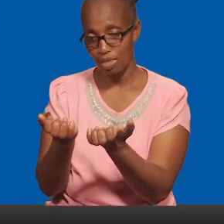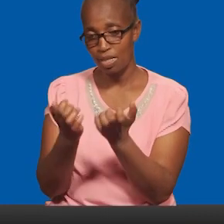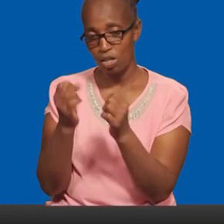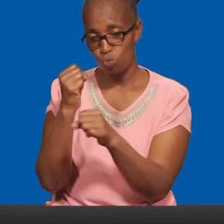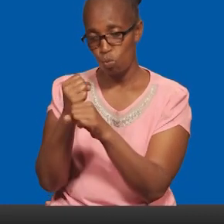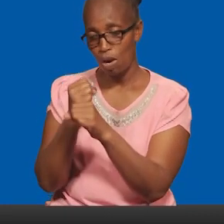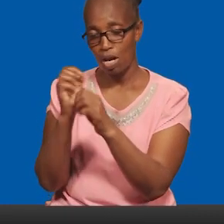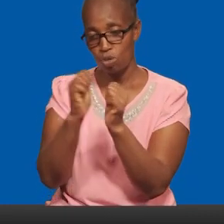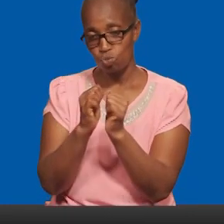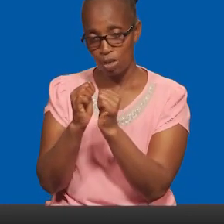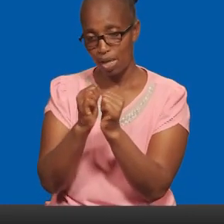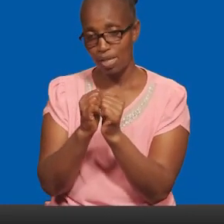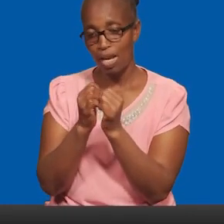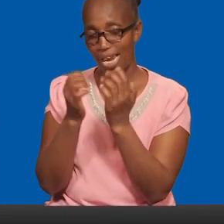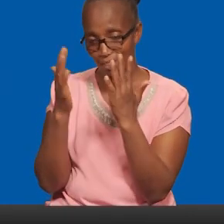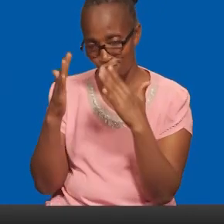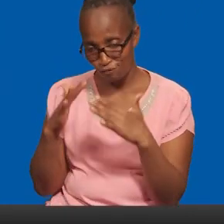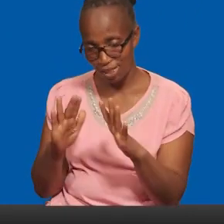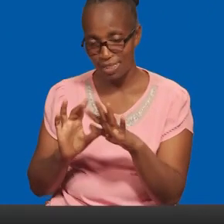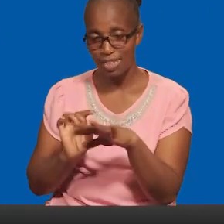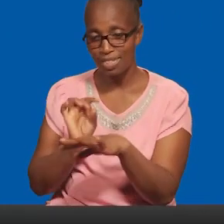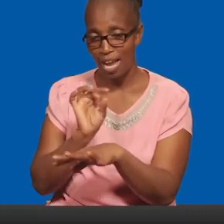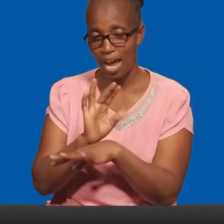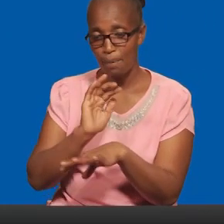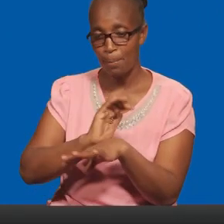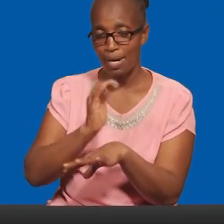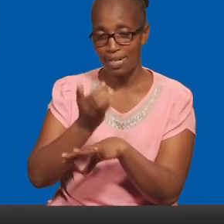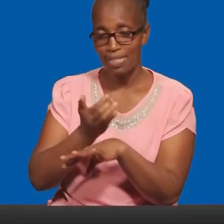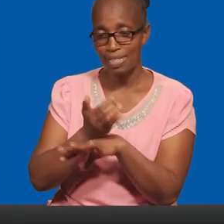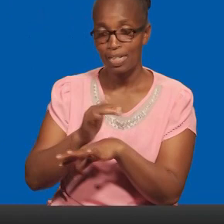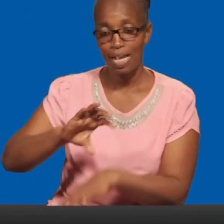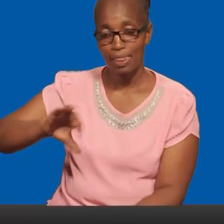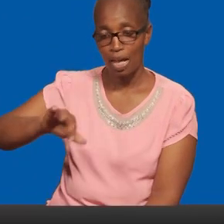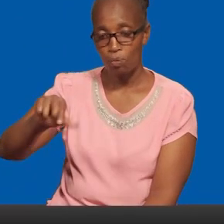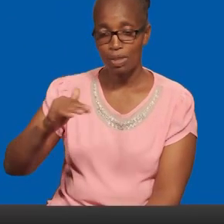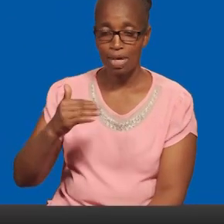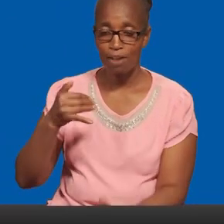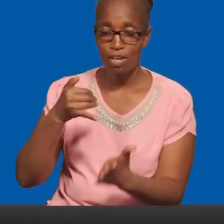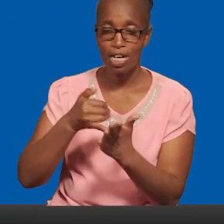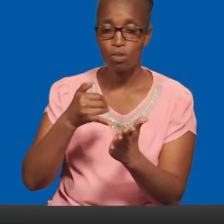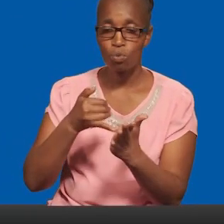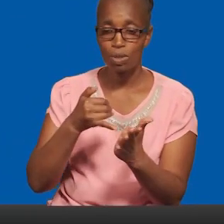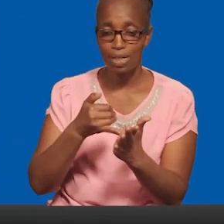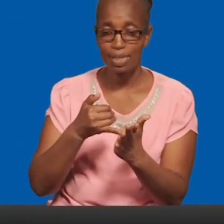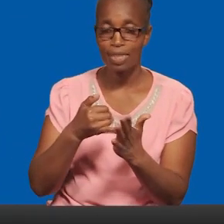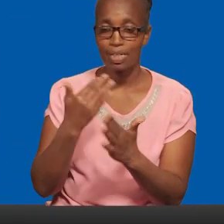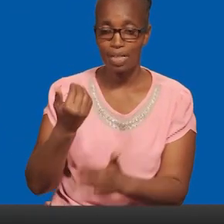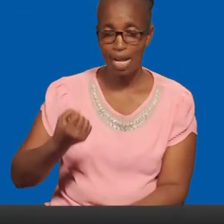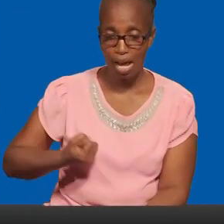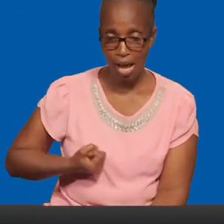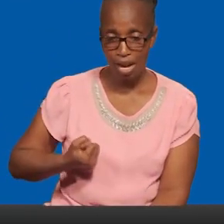kuwa kuna haja ya ushirikiano wa kumaliza mimba za mapema katika kaunti ya Migori, akifichua kuwa tayari kaunti